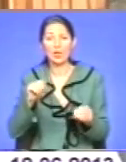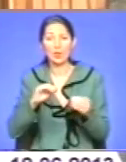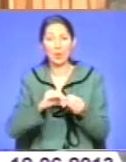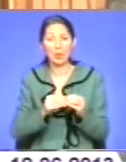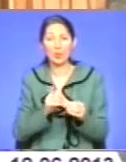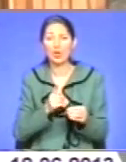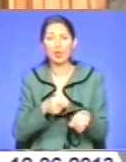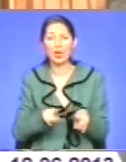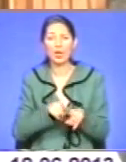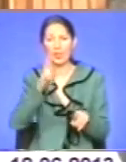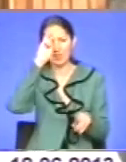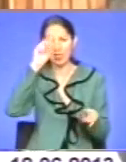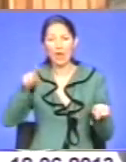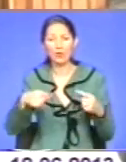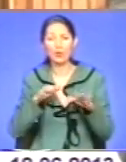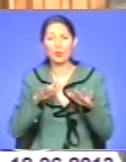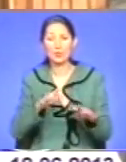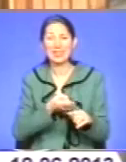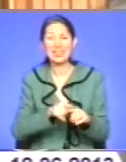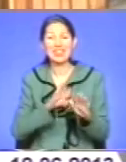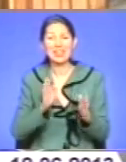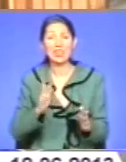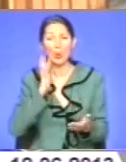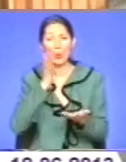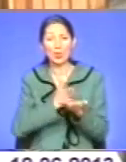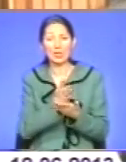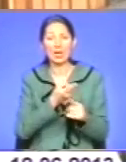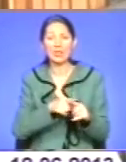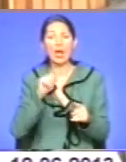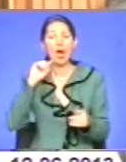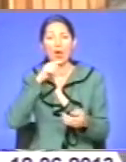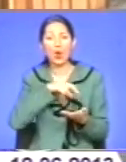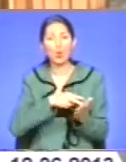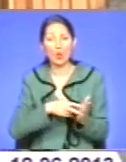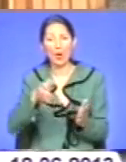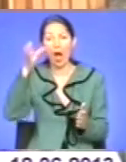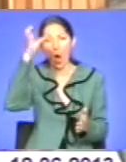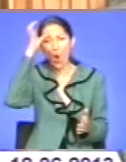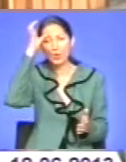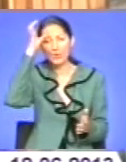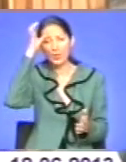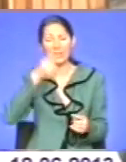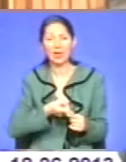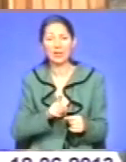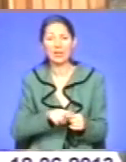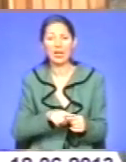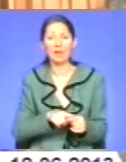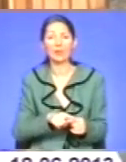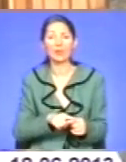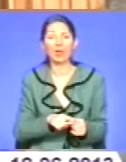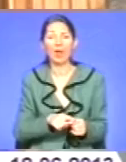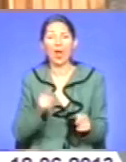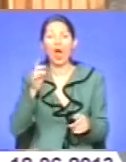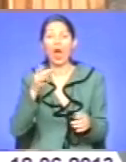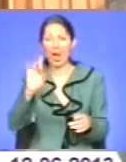не тільки політика, це і економіка, це освіта, це якраз